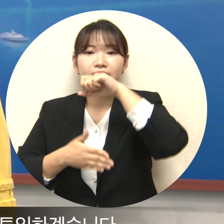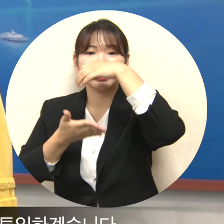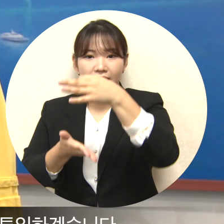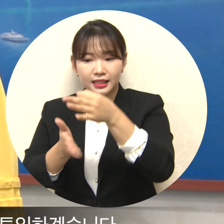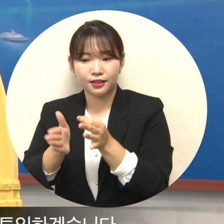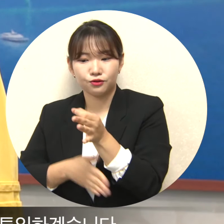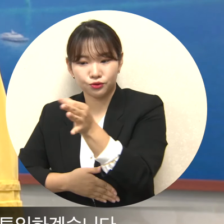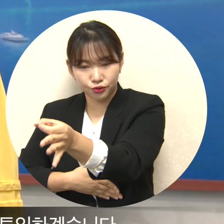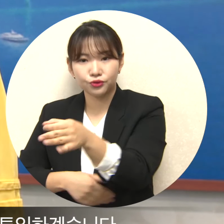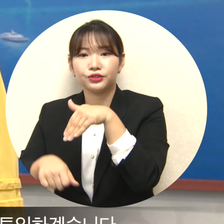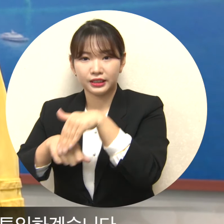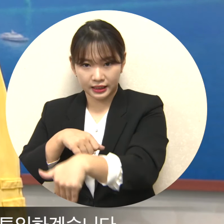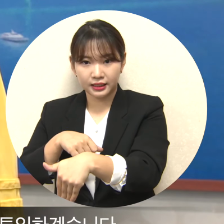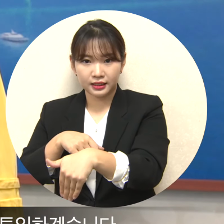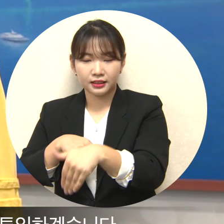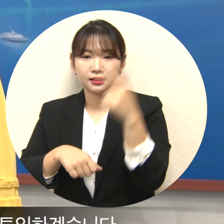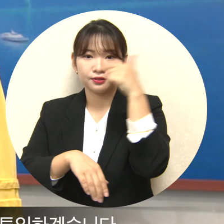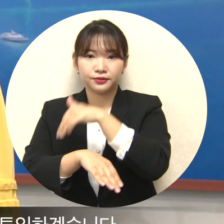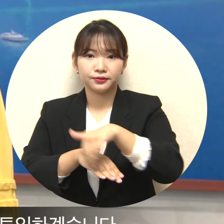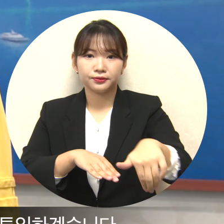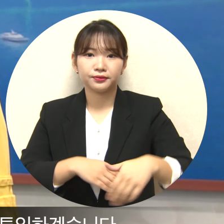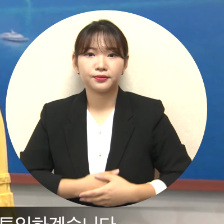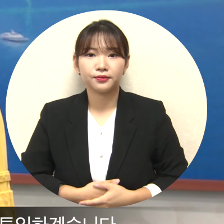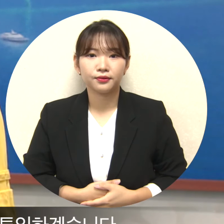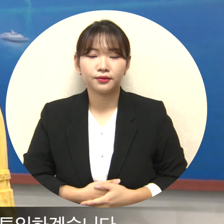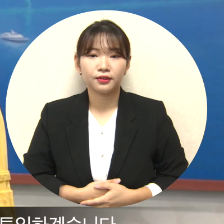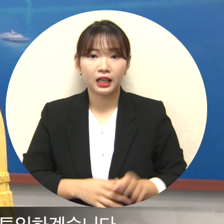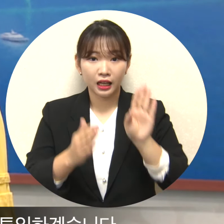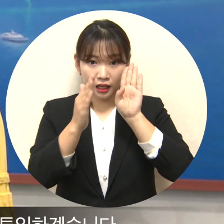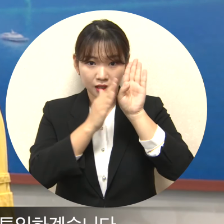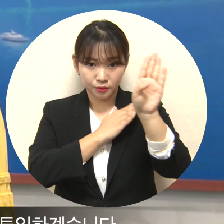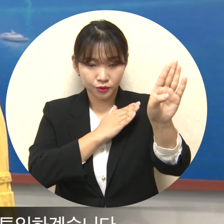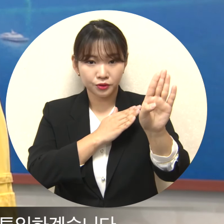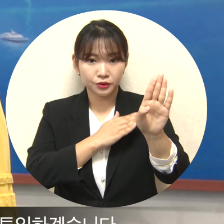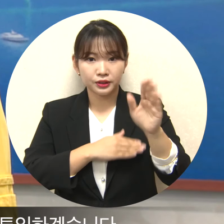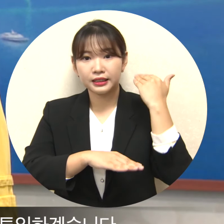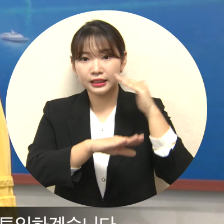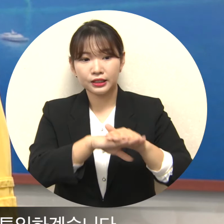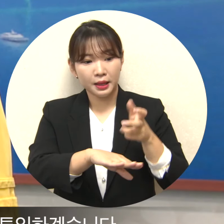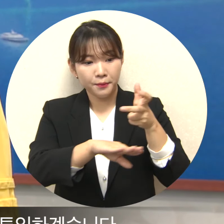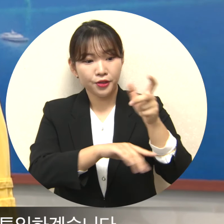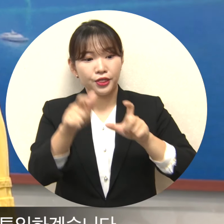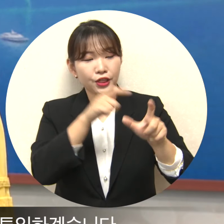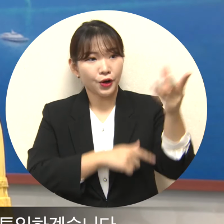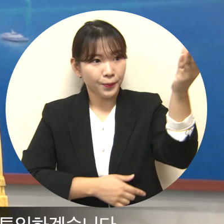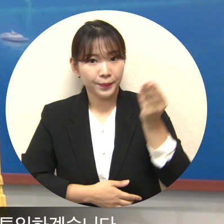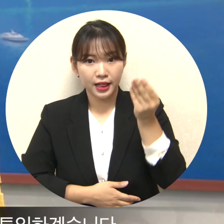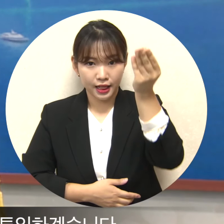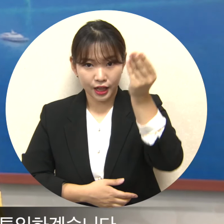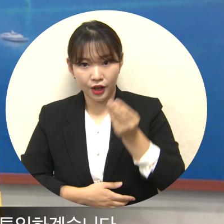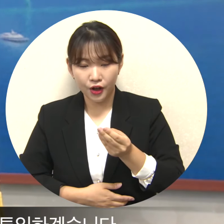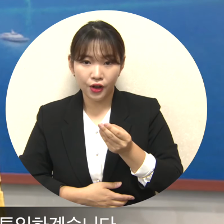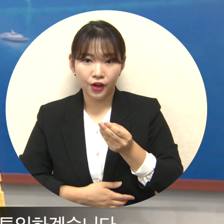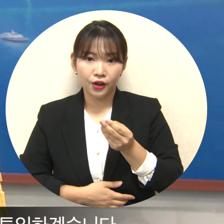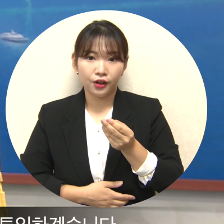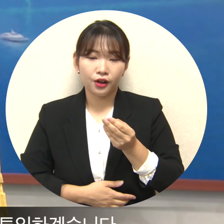방식으로 예산을 긴급 투입하겠습니다 앞으로도 전세버스를 추가 임차에